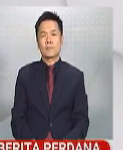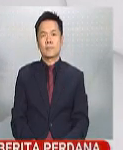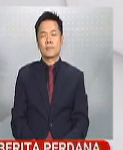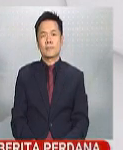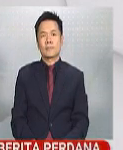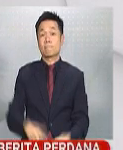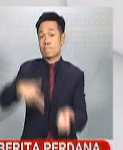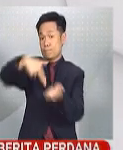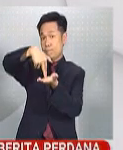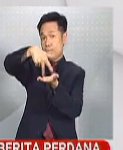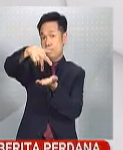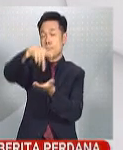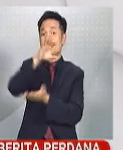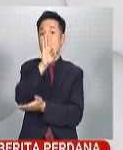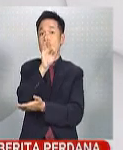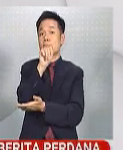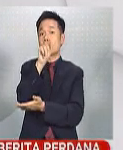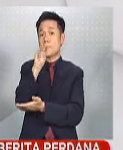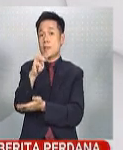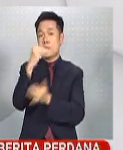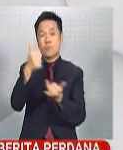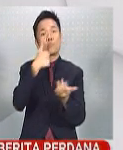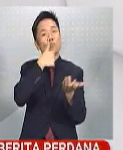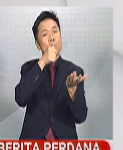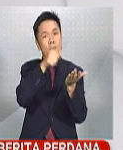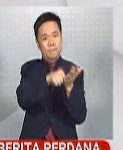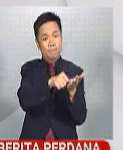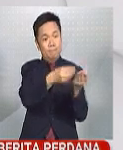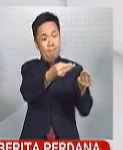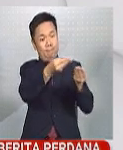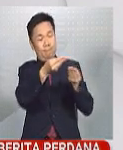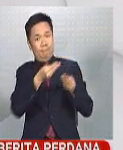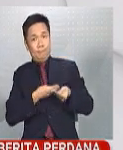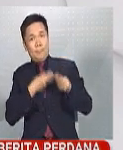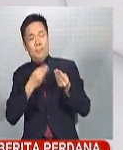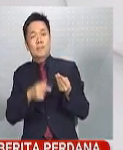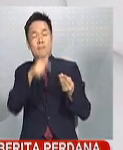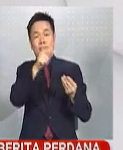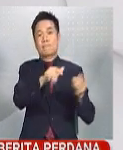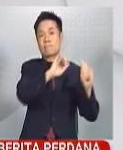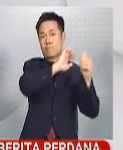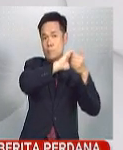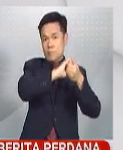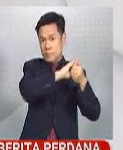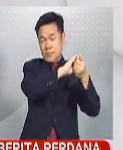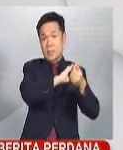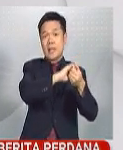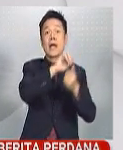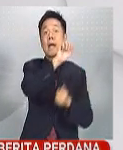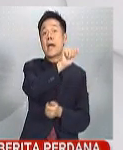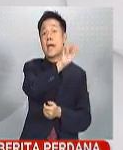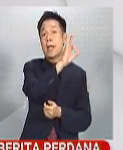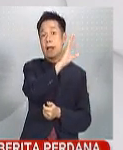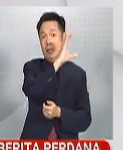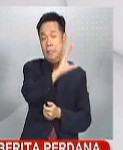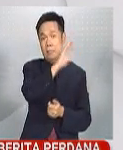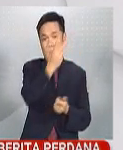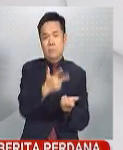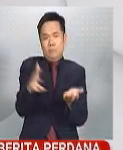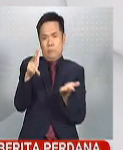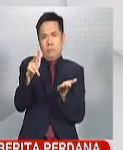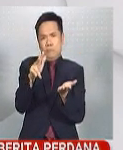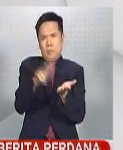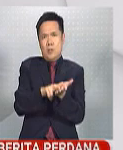Persatuan Bola Sepak Malaysia FAM telah menerima surat rasmi daripada Konfederasi Bola Sepak Asia AFC mengenai pengesahan